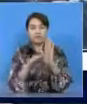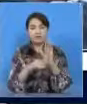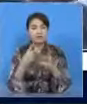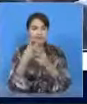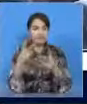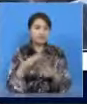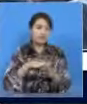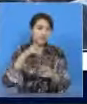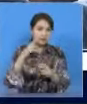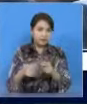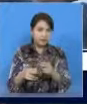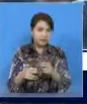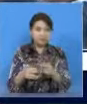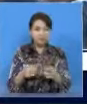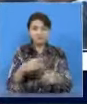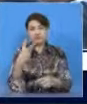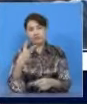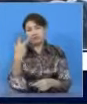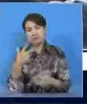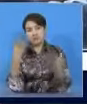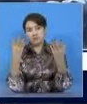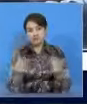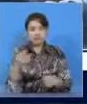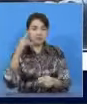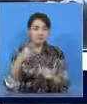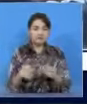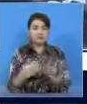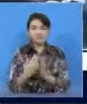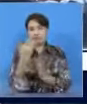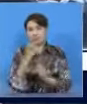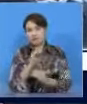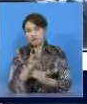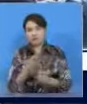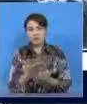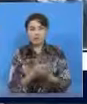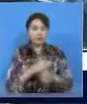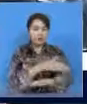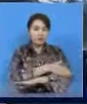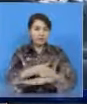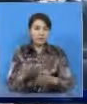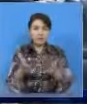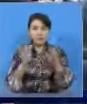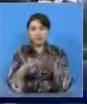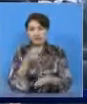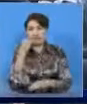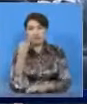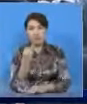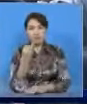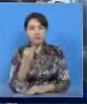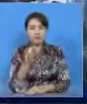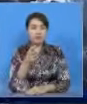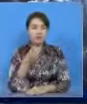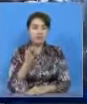мы ее завершаем. Через 2-3 дня мы закончим верхний слой, вот по этим у нас, вот по этой улице осталось, и Манать